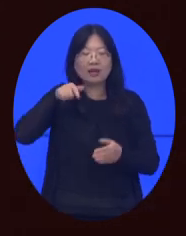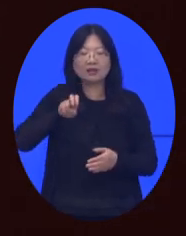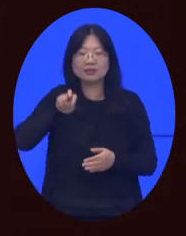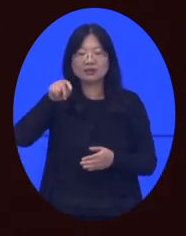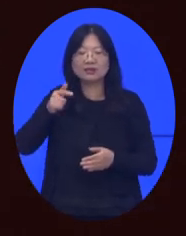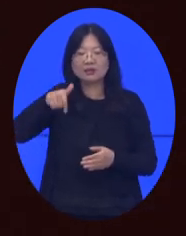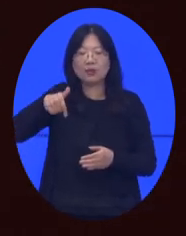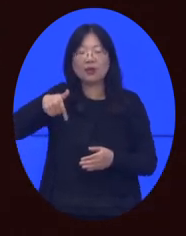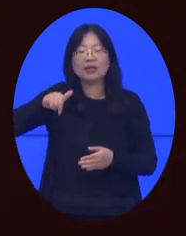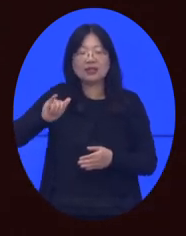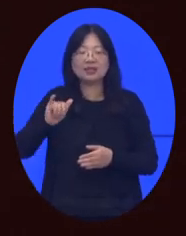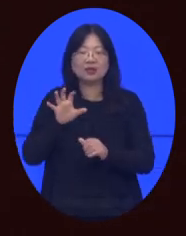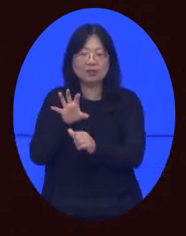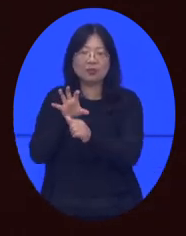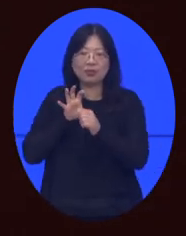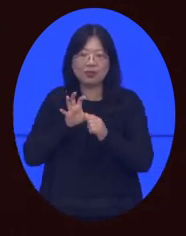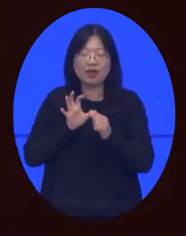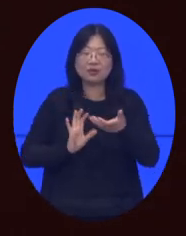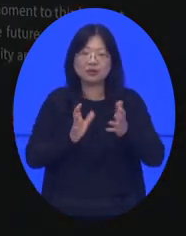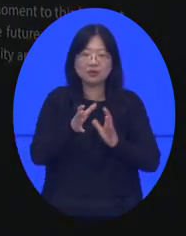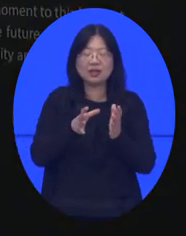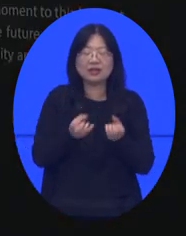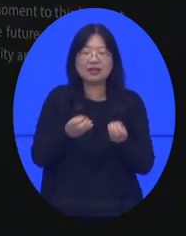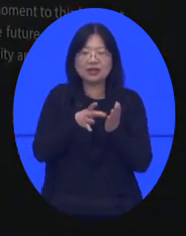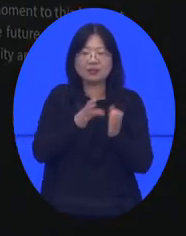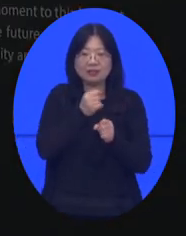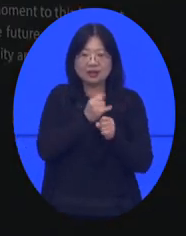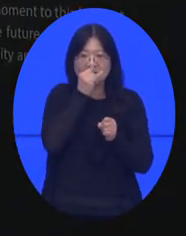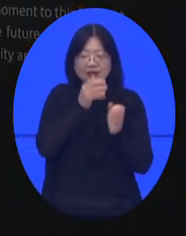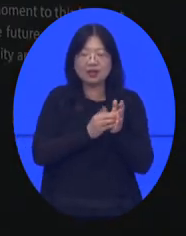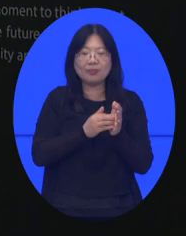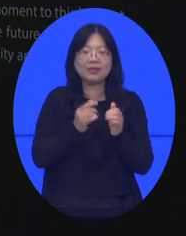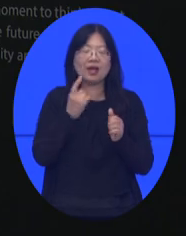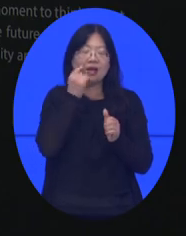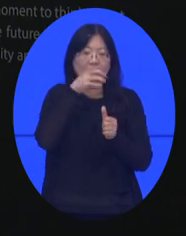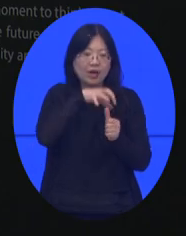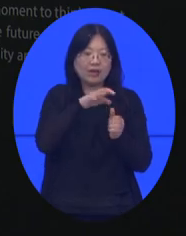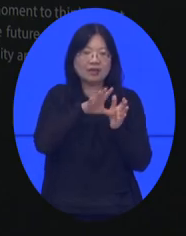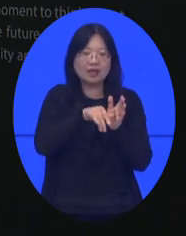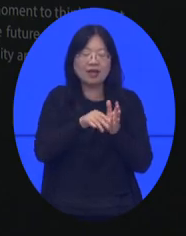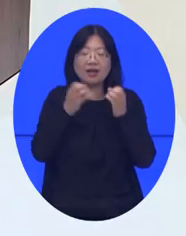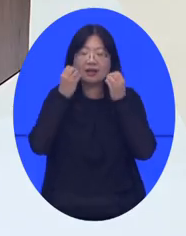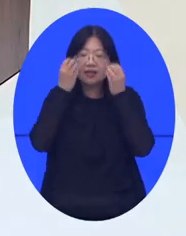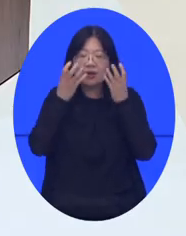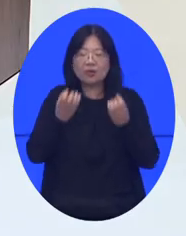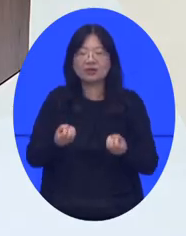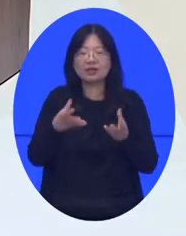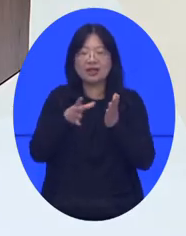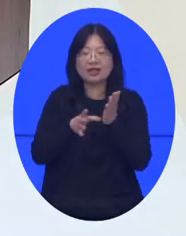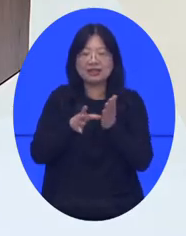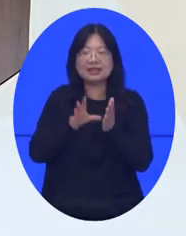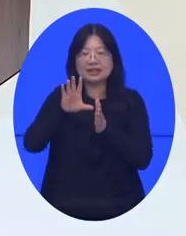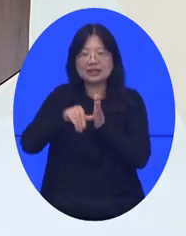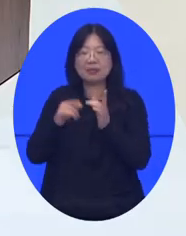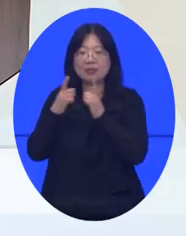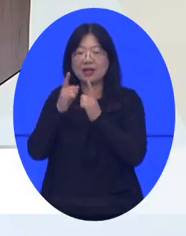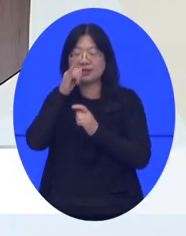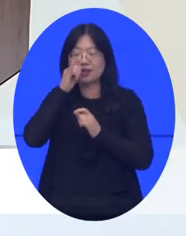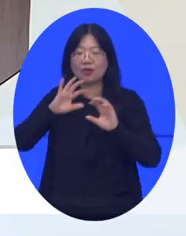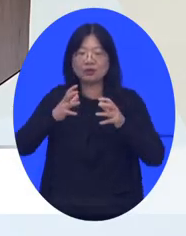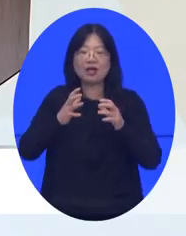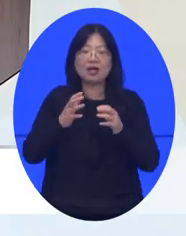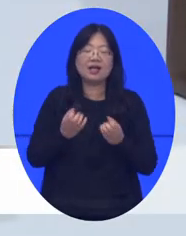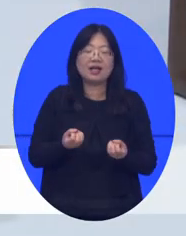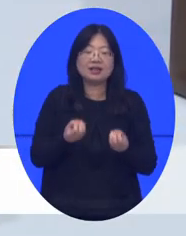모방한 도자재기가 나오기 시작한 겁니다. 일제 국권을 상실한 이후 제기는 새로운 국면을 맞습니다.